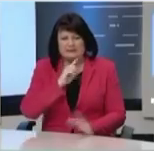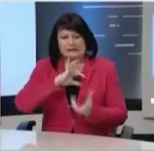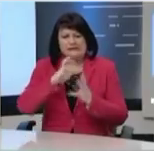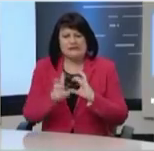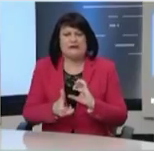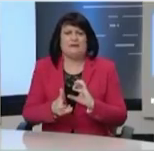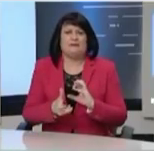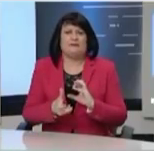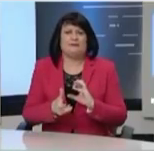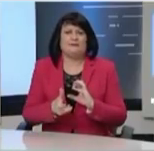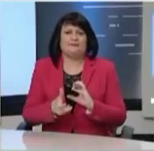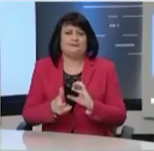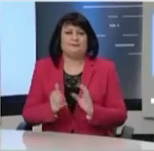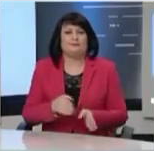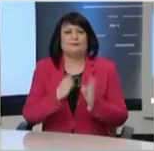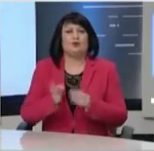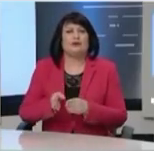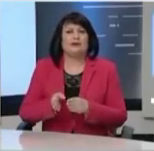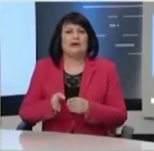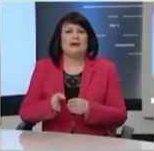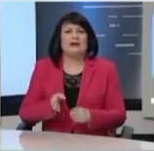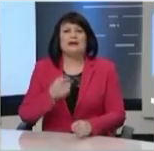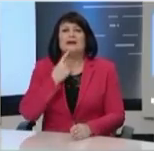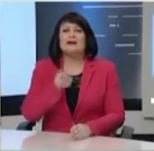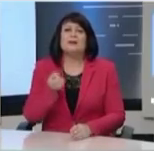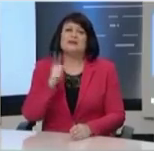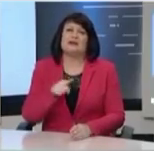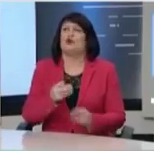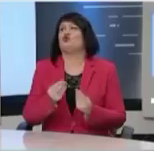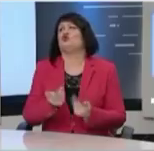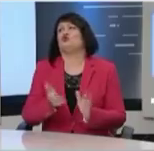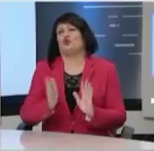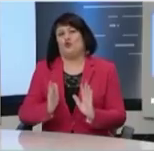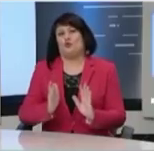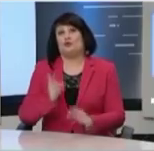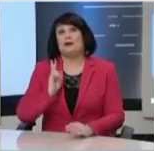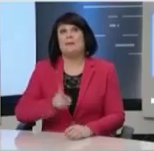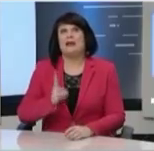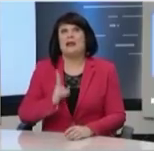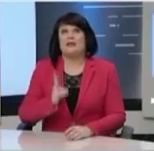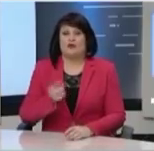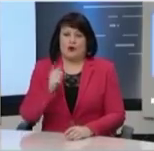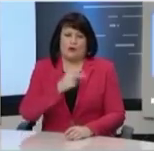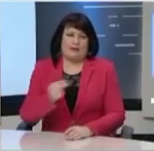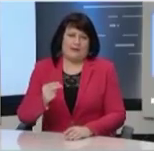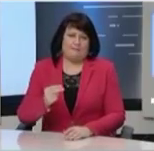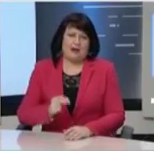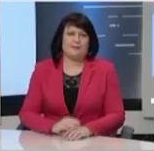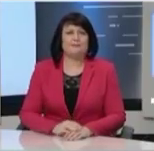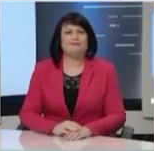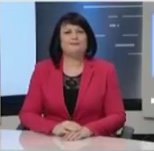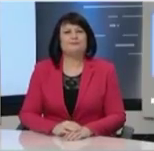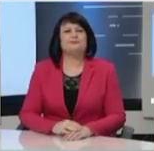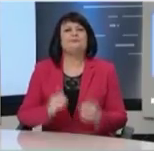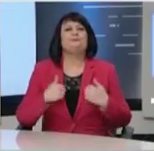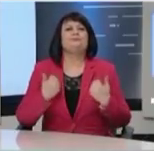διαστρέβλωση και ταυτόχρονα ανοίξατε και ένα άλλο μέτωπο, ίσως πιο επικίνδυνο. Το